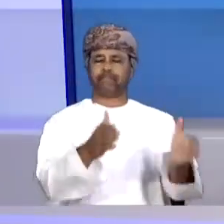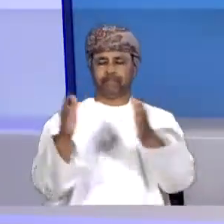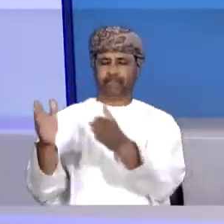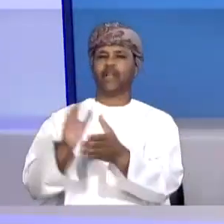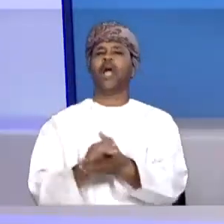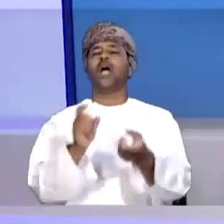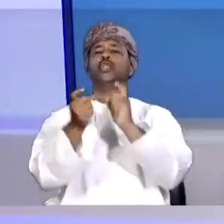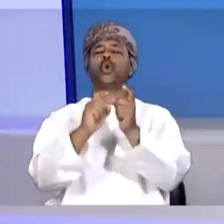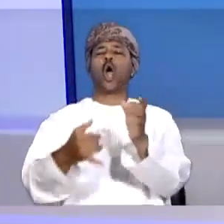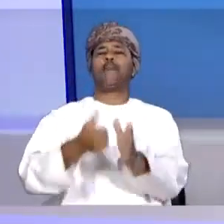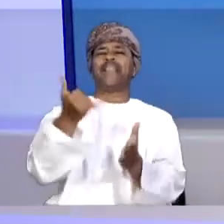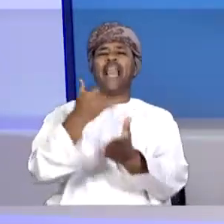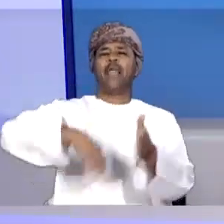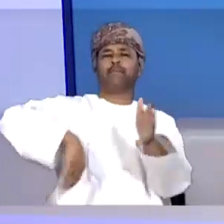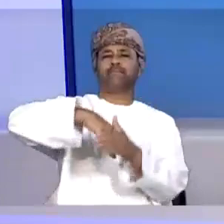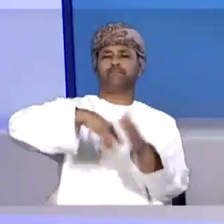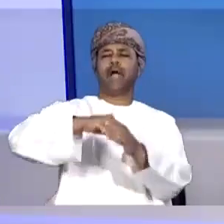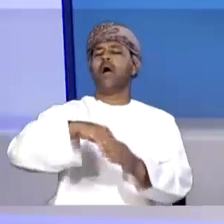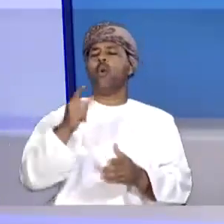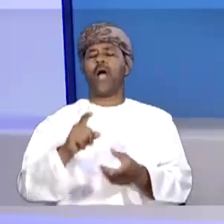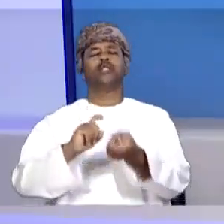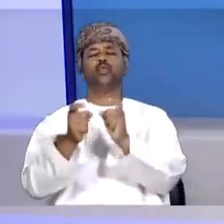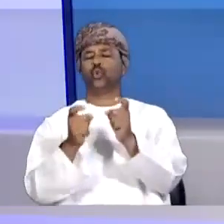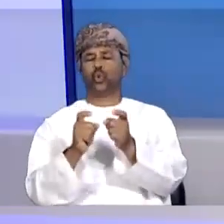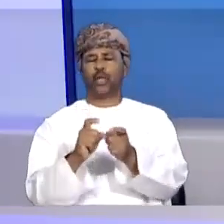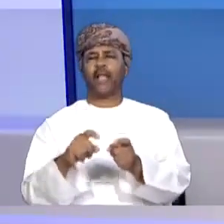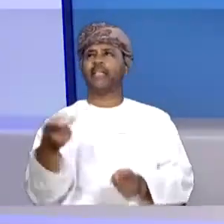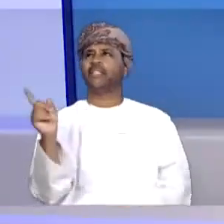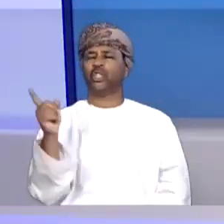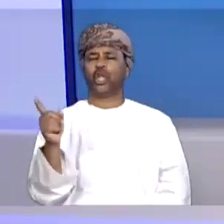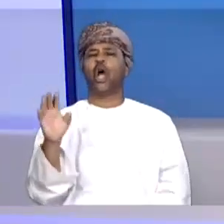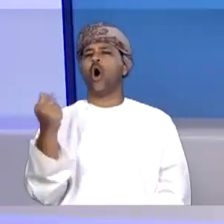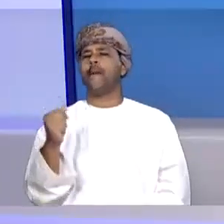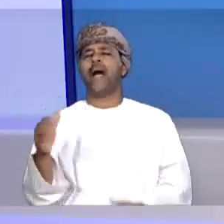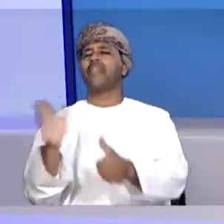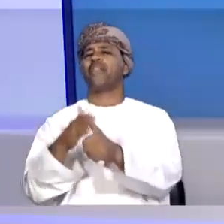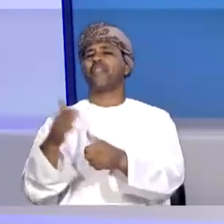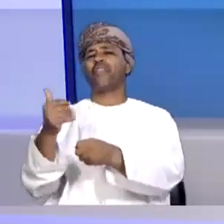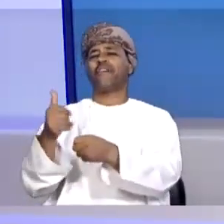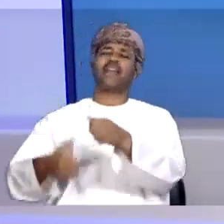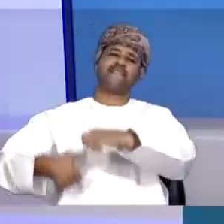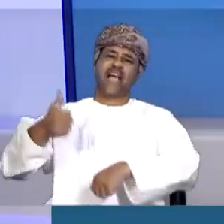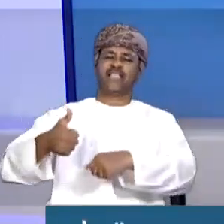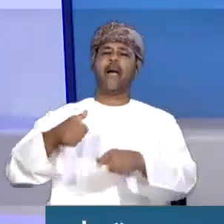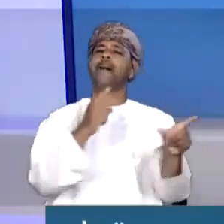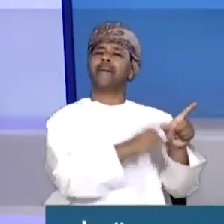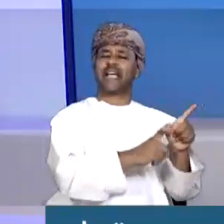في دوري عمانتل لكرة القدم ولحساب الجولة 11 تغلب المتصدر ظفار على مضيفه